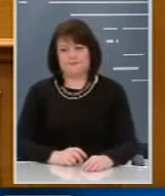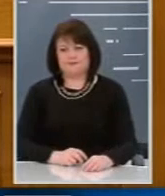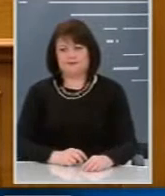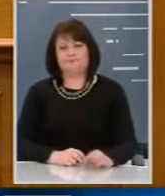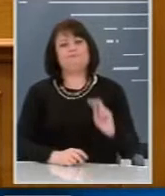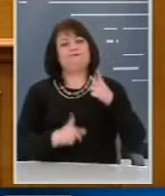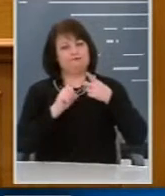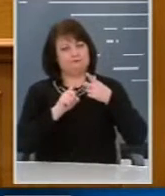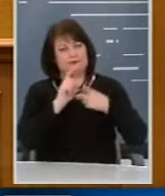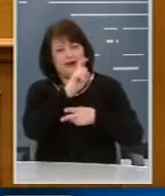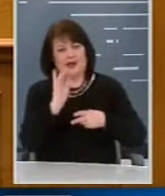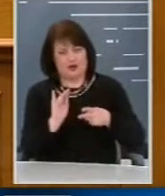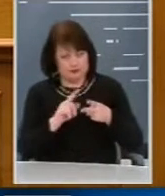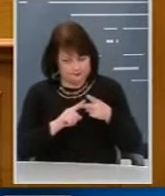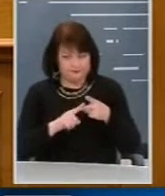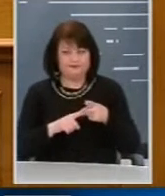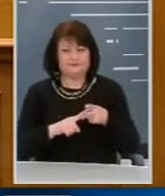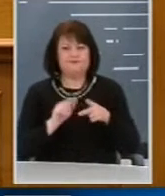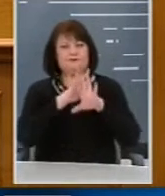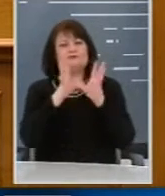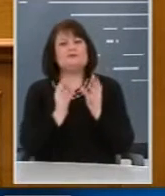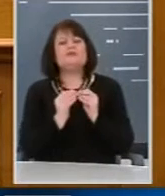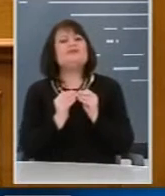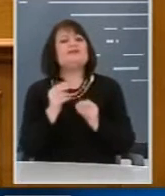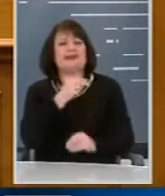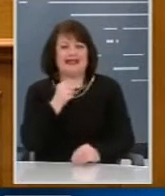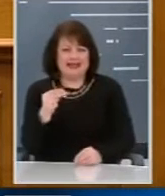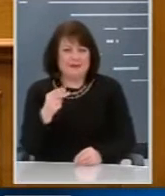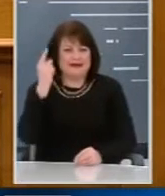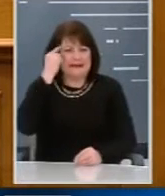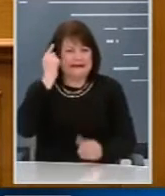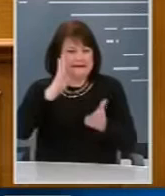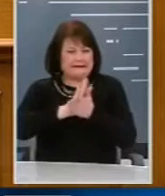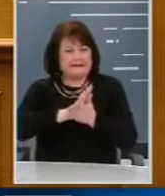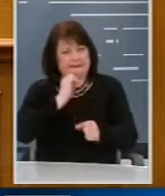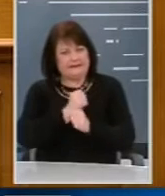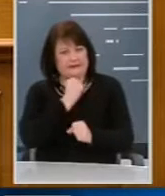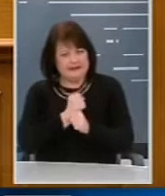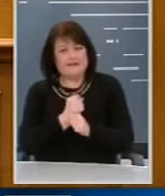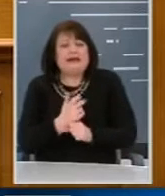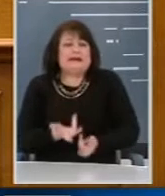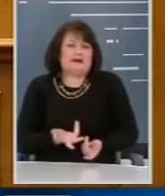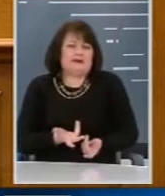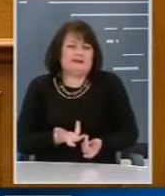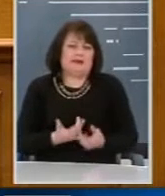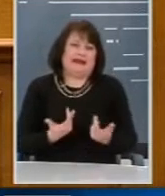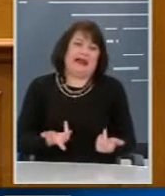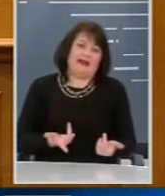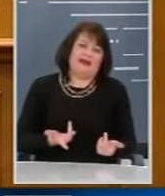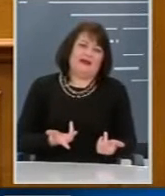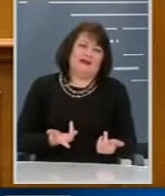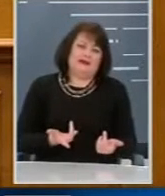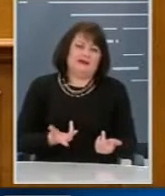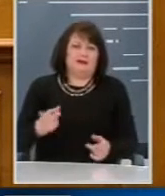Υπάρχει ένα δεύτερο ερώτημα. Όλα αυτά ήταν υπόθεση ιδεοληψίας, δηλαδή ο